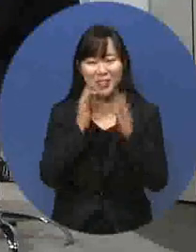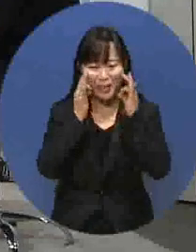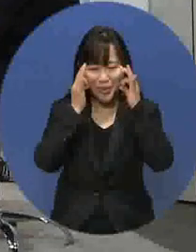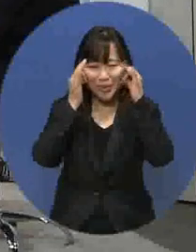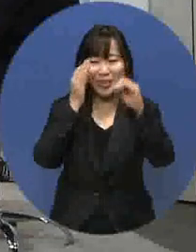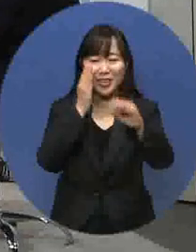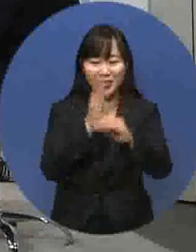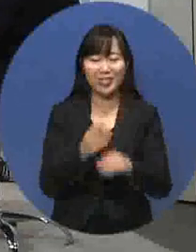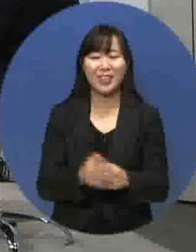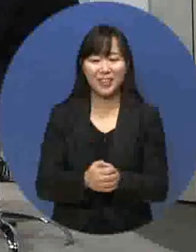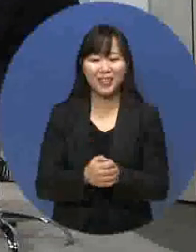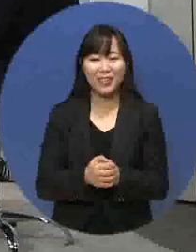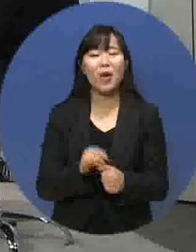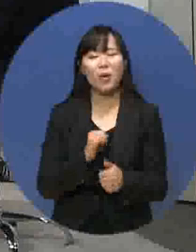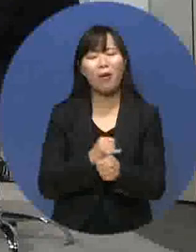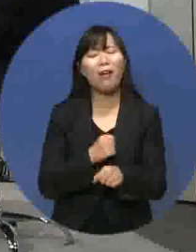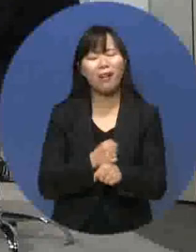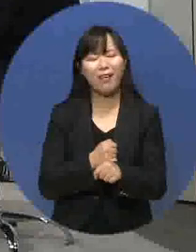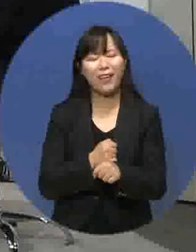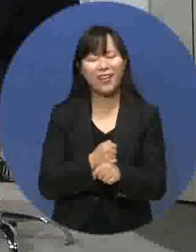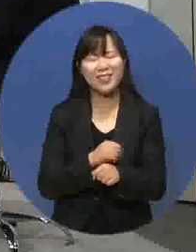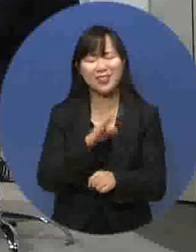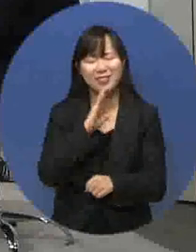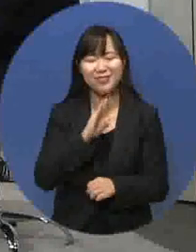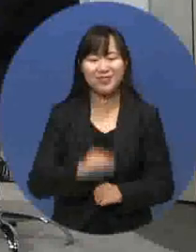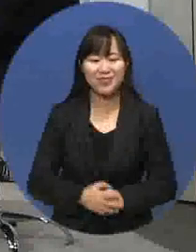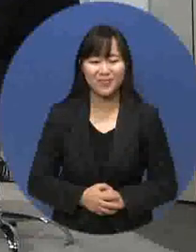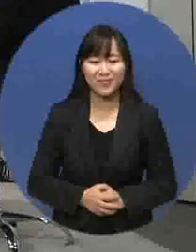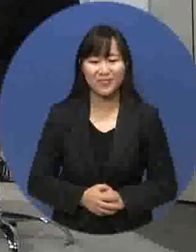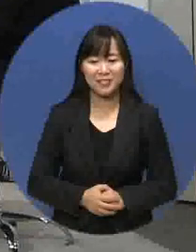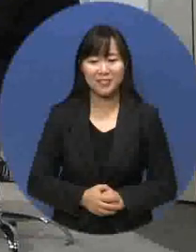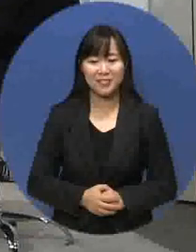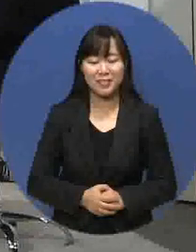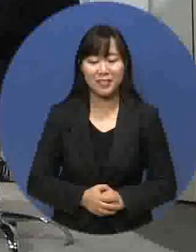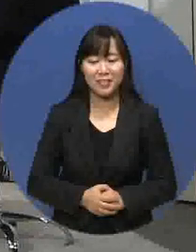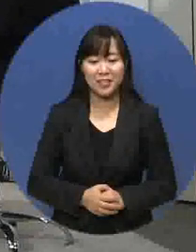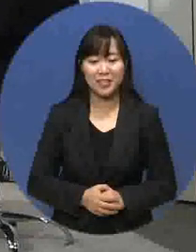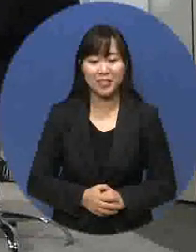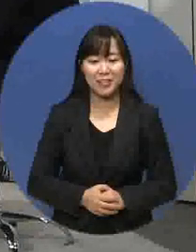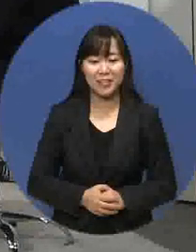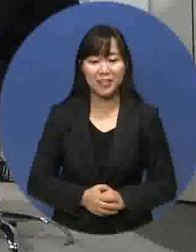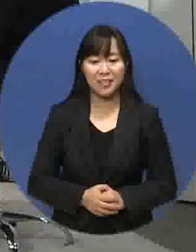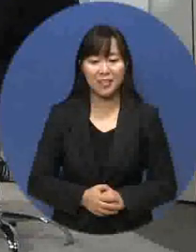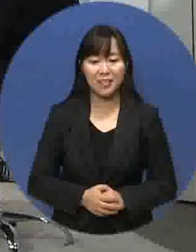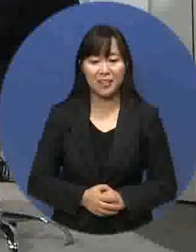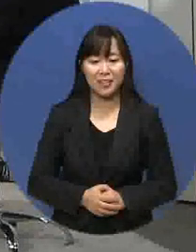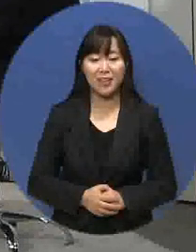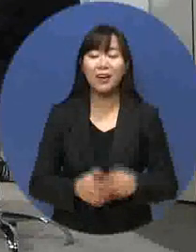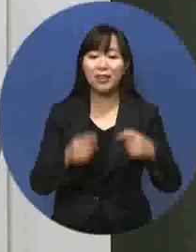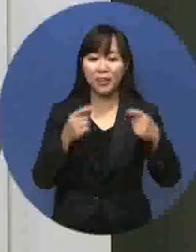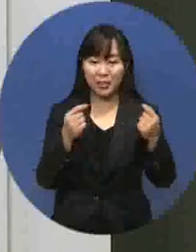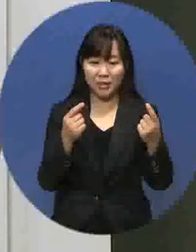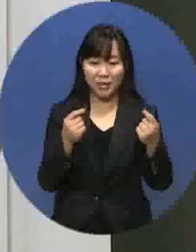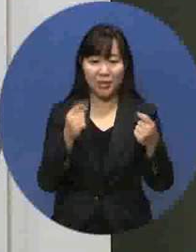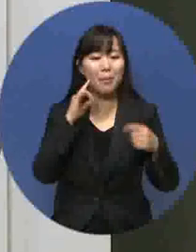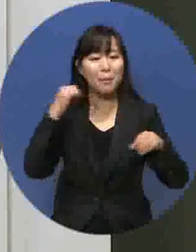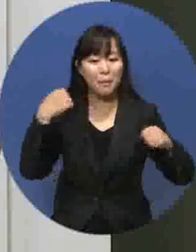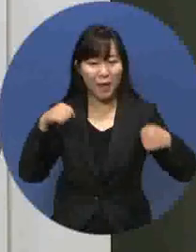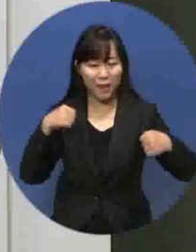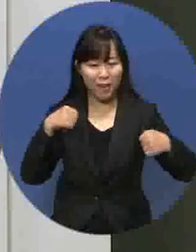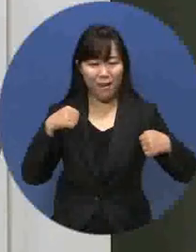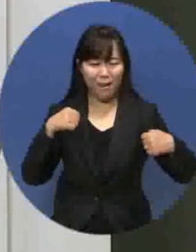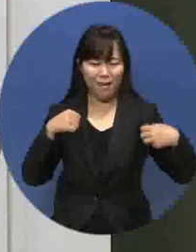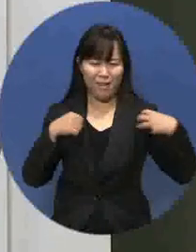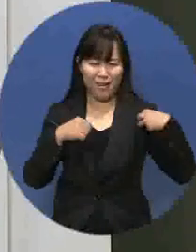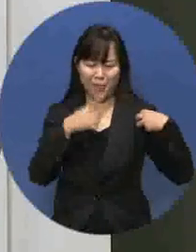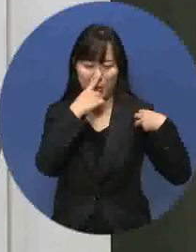중입니다. 해야죠. 해야죠. 그래서 그런 배역을 한번